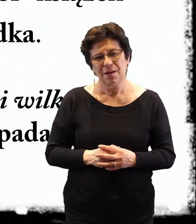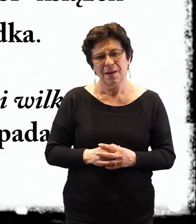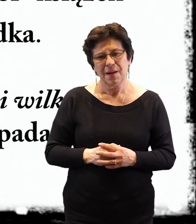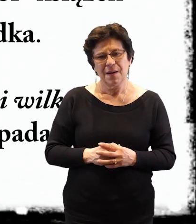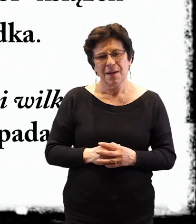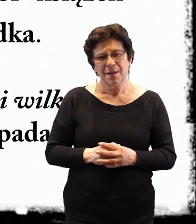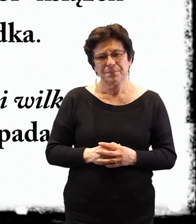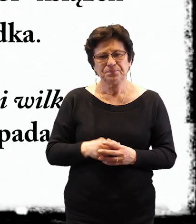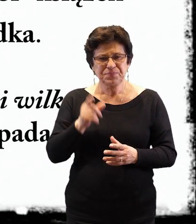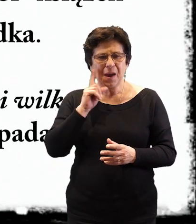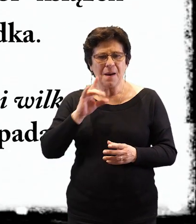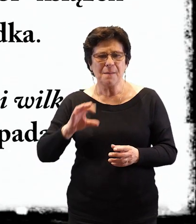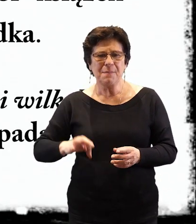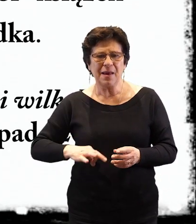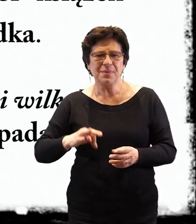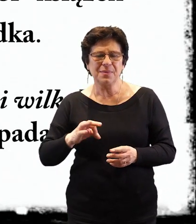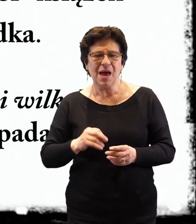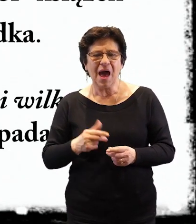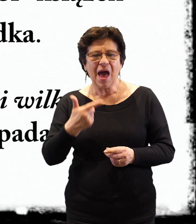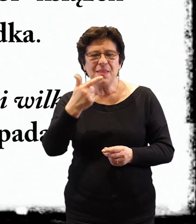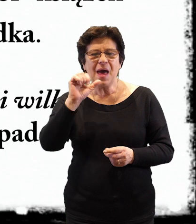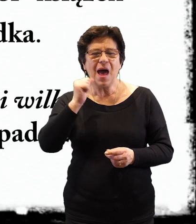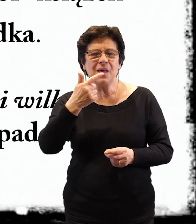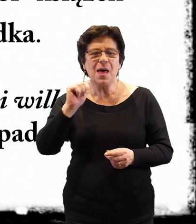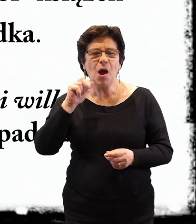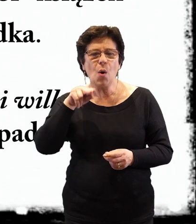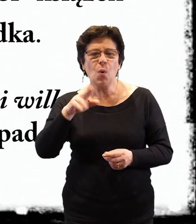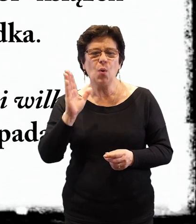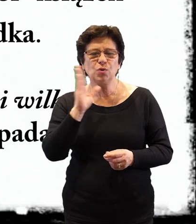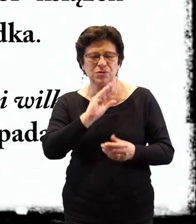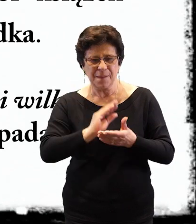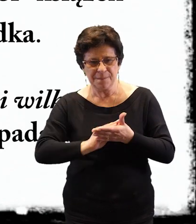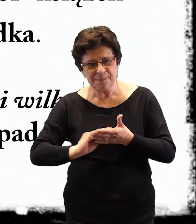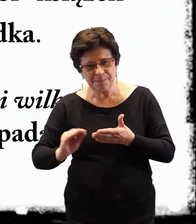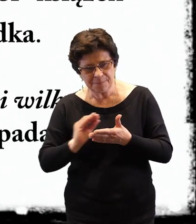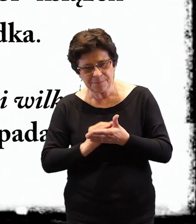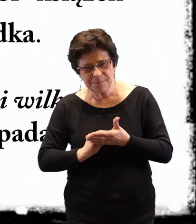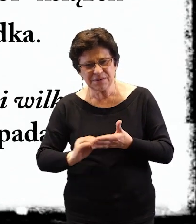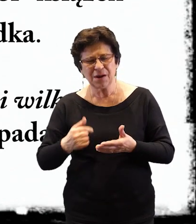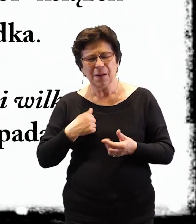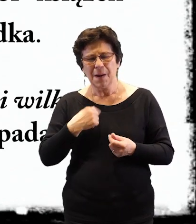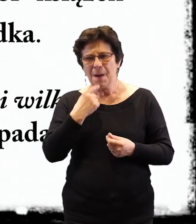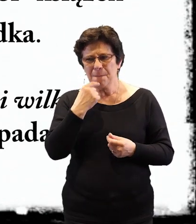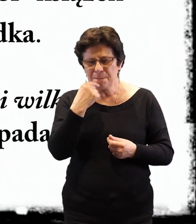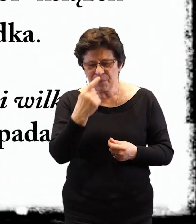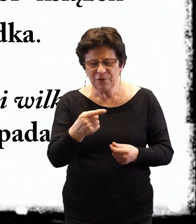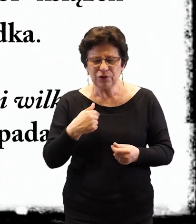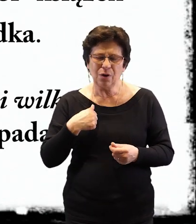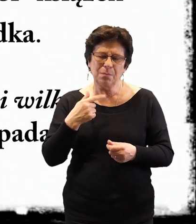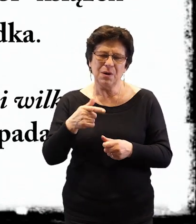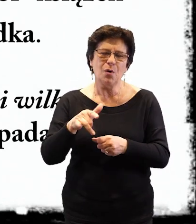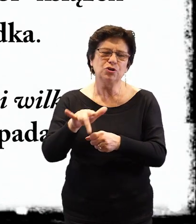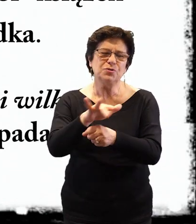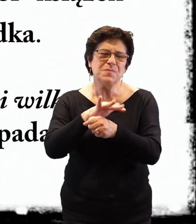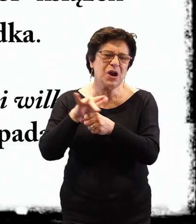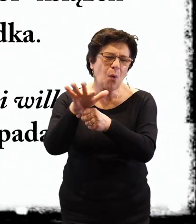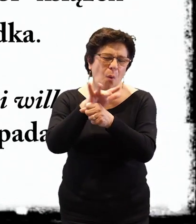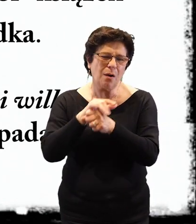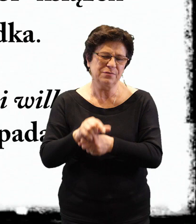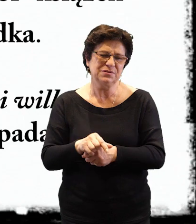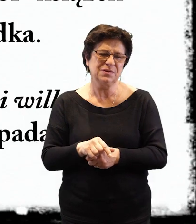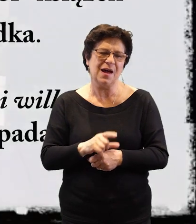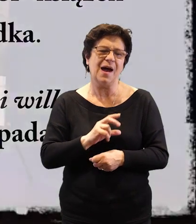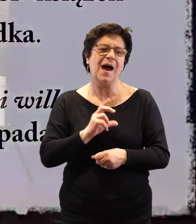Tadeusz pisał, gdzie pan Tadeusz innemu autorowi mówi, że to były śmigłowce, no ale ten autor tak bardzo